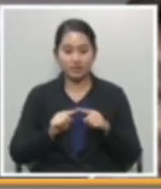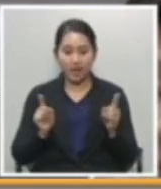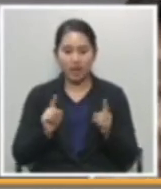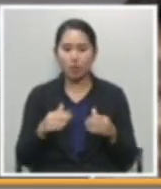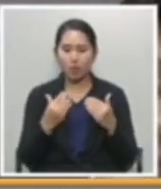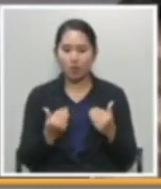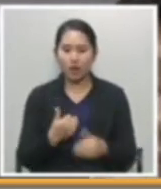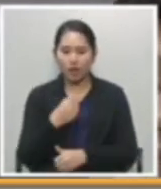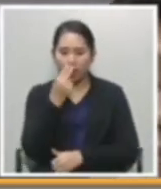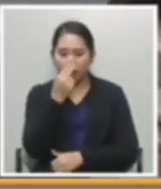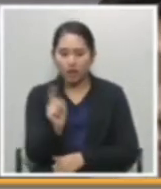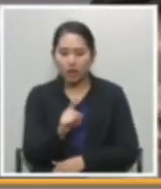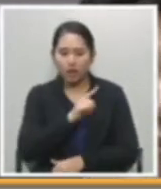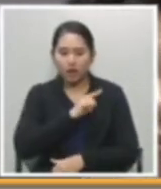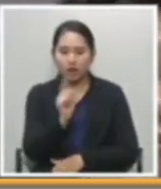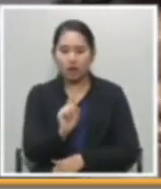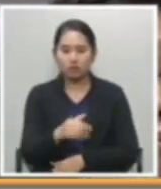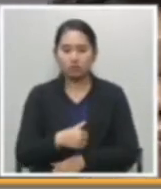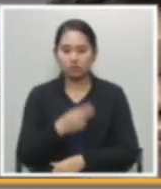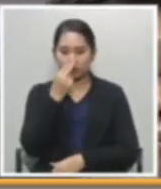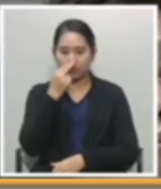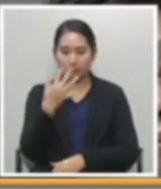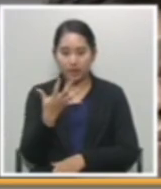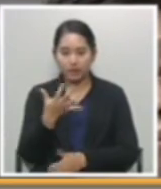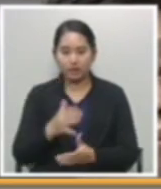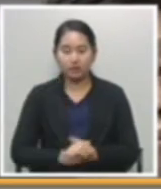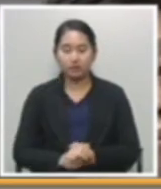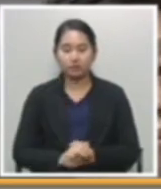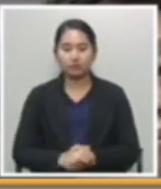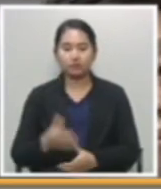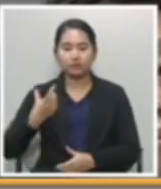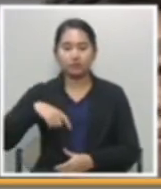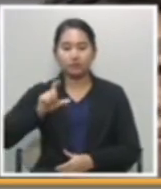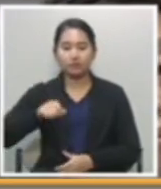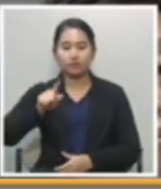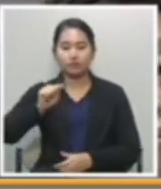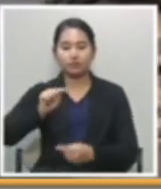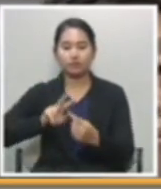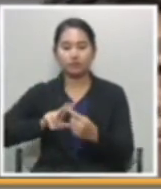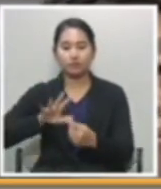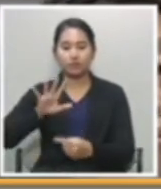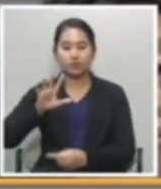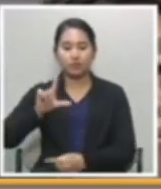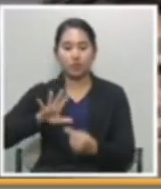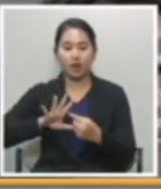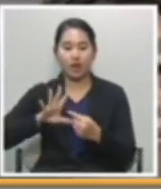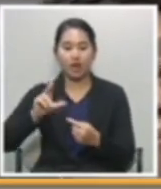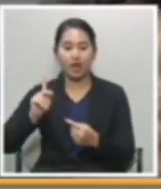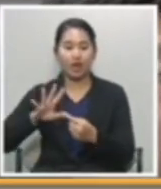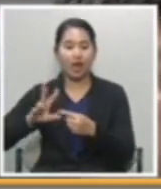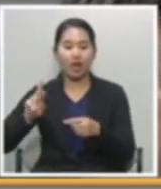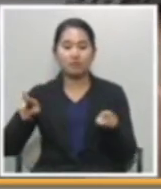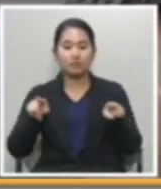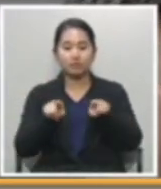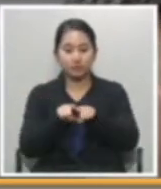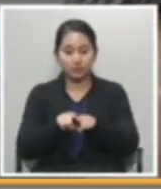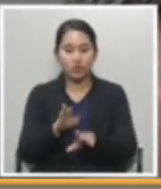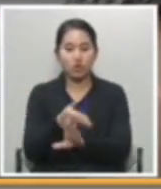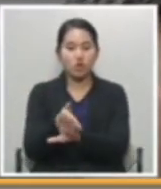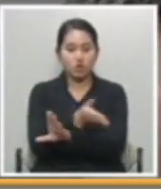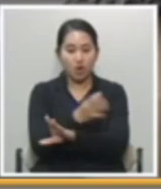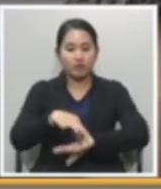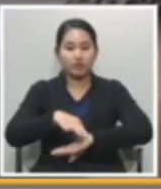านรับผิดชอบนะครับผู้สารหรือตุลาการก็เหมือนกันนะครับก่อนเขาจะรับหน้าที่ก็ต้องถว